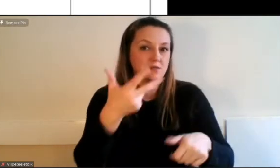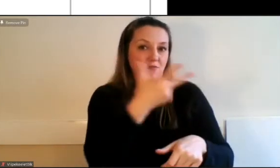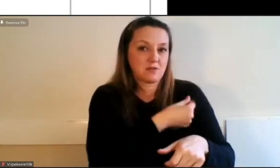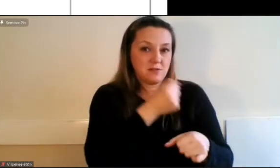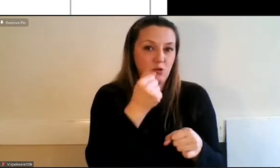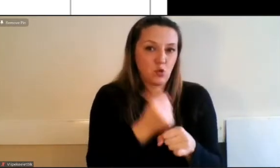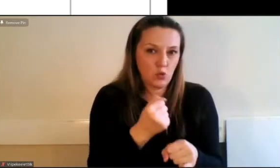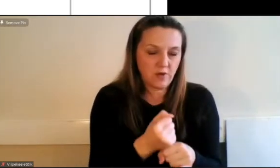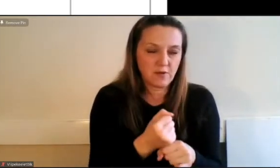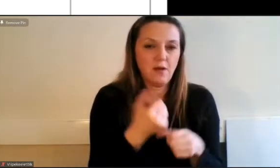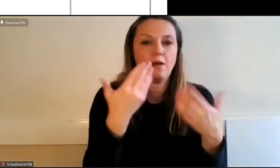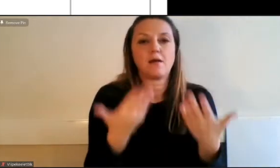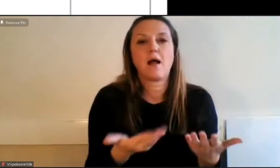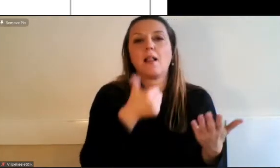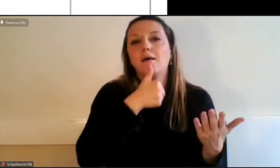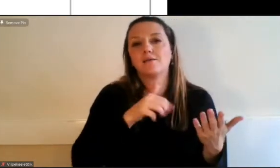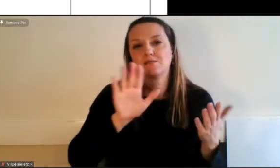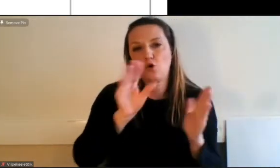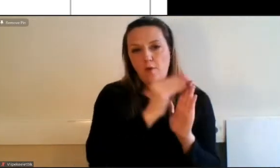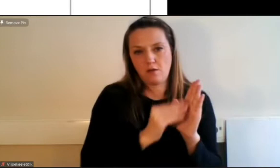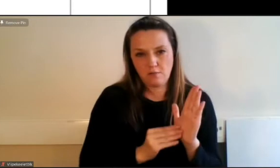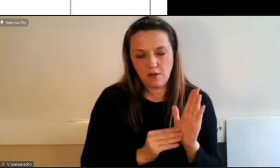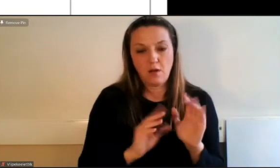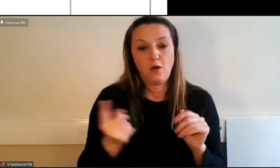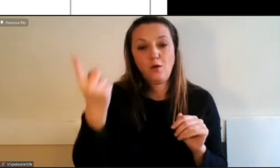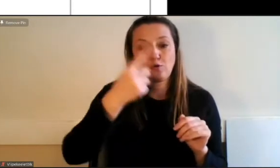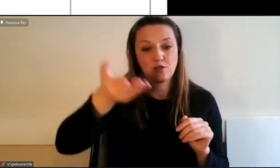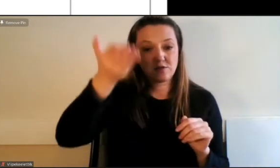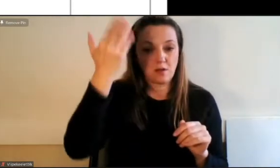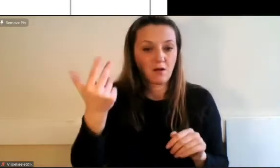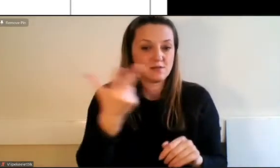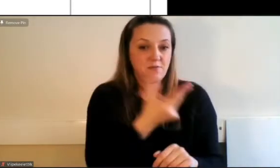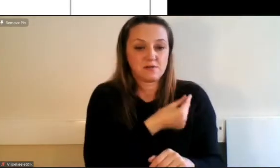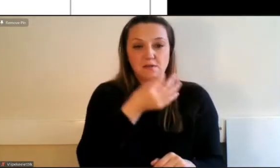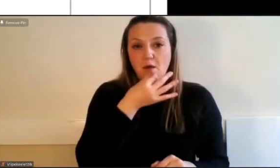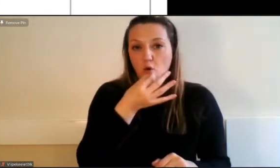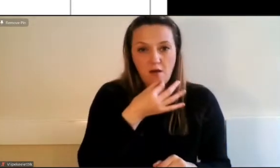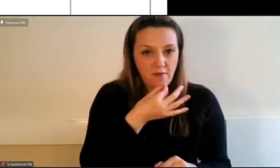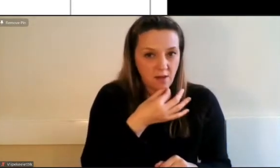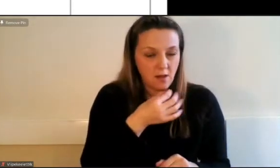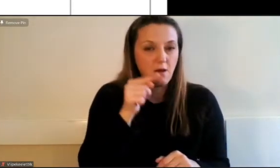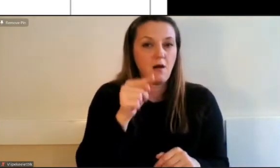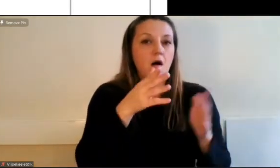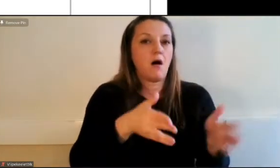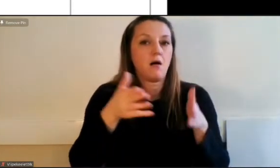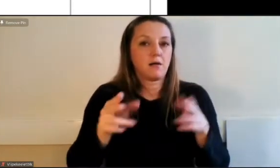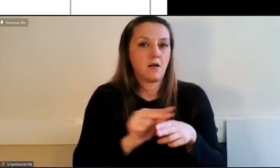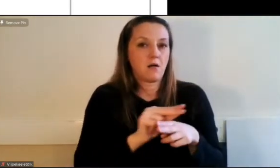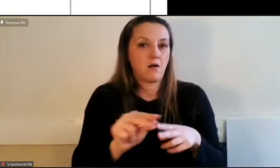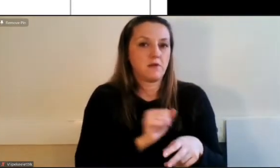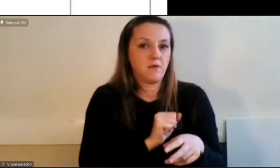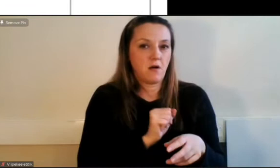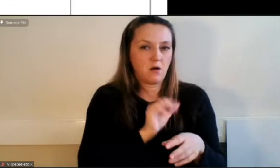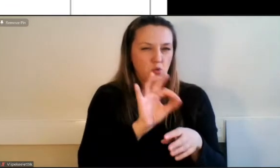edasi enam-vähem igale 5. inimesele. Ja kui on täielikult vaktsineeritud inimene,